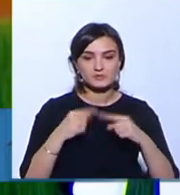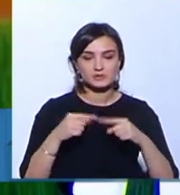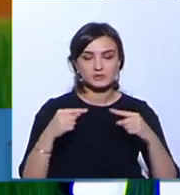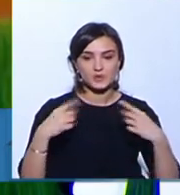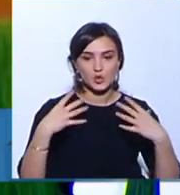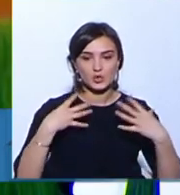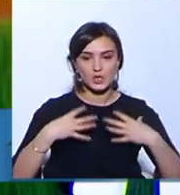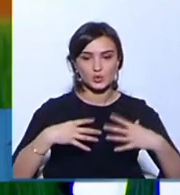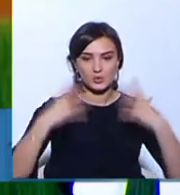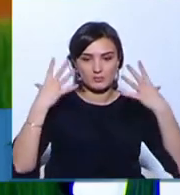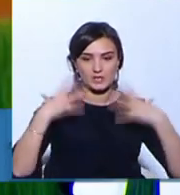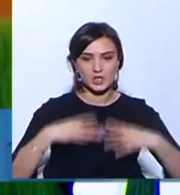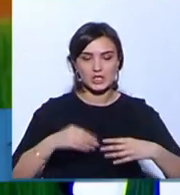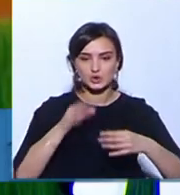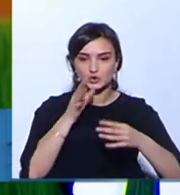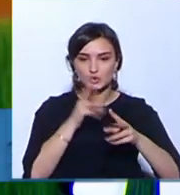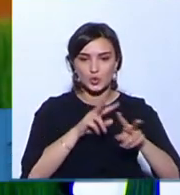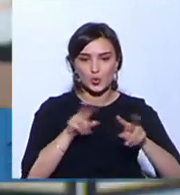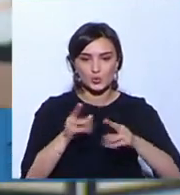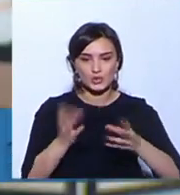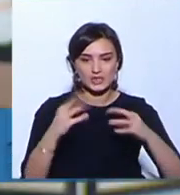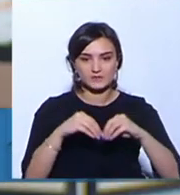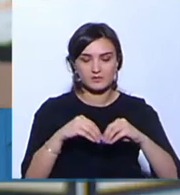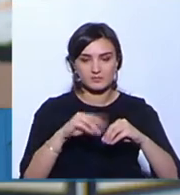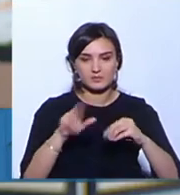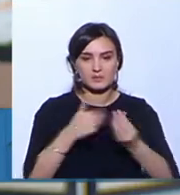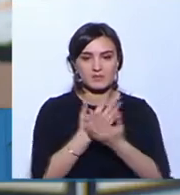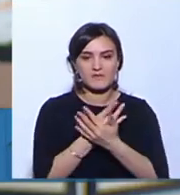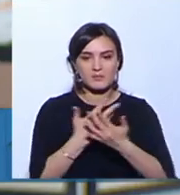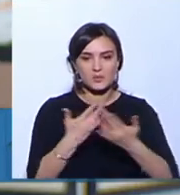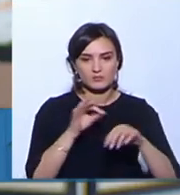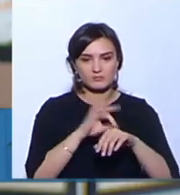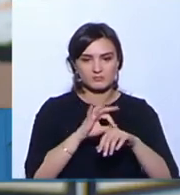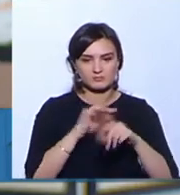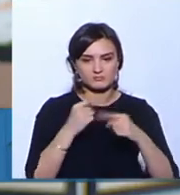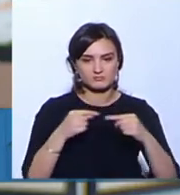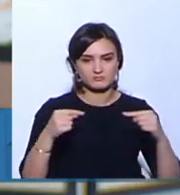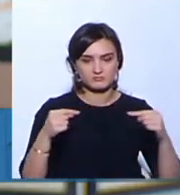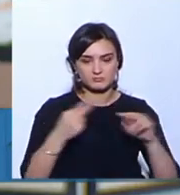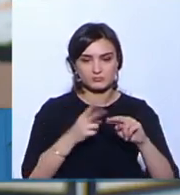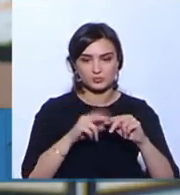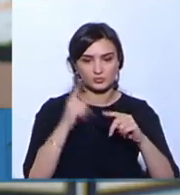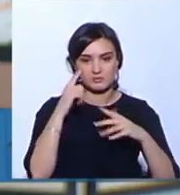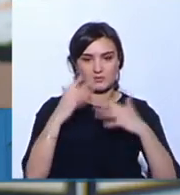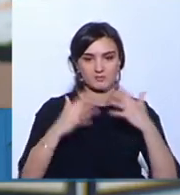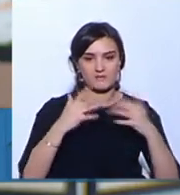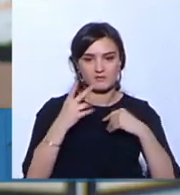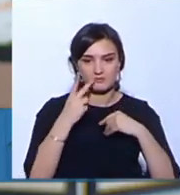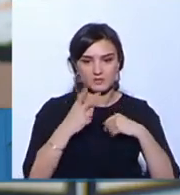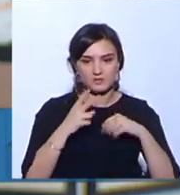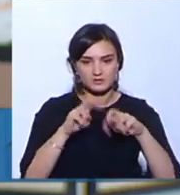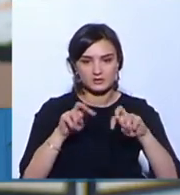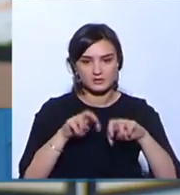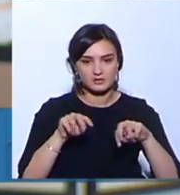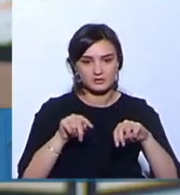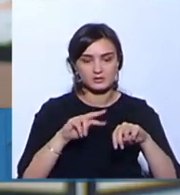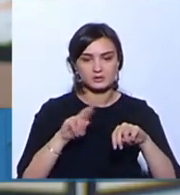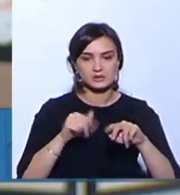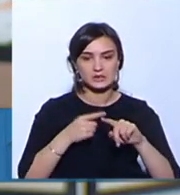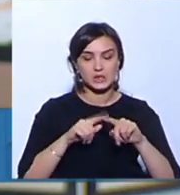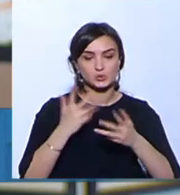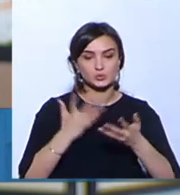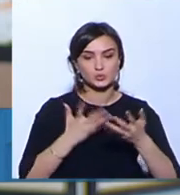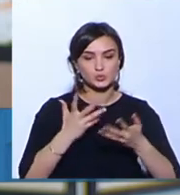ორგანოები ერთდროულად ერთვება და მრავალფეროვანი კლინიკაა, საკმაოდ დამაბნეველია ხოლმე და